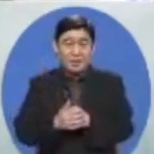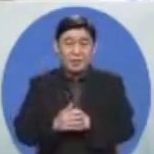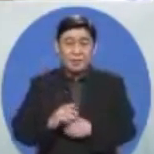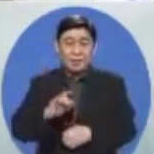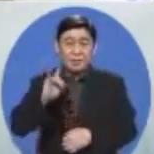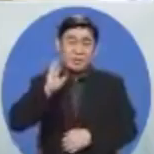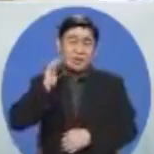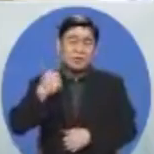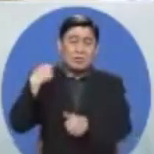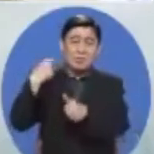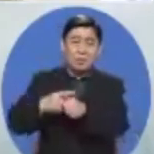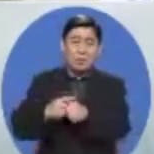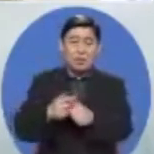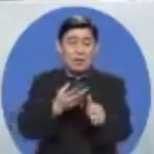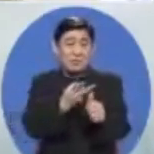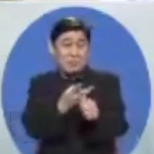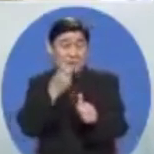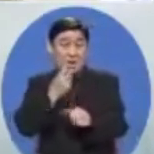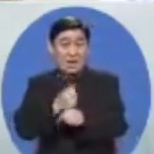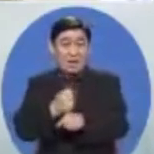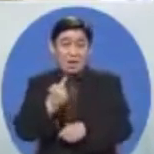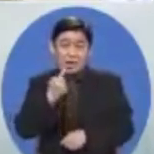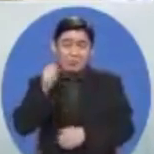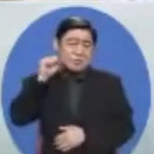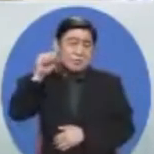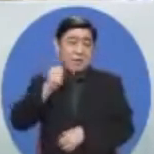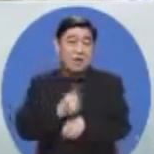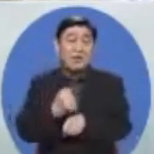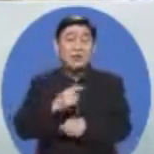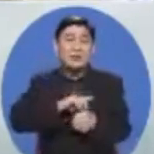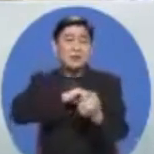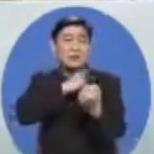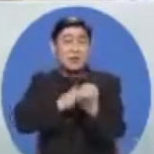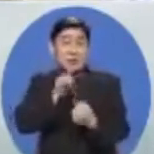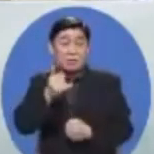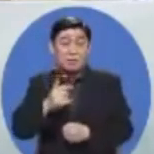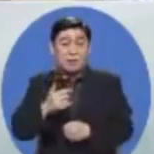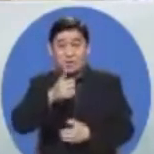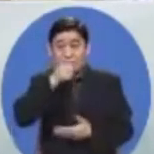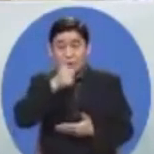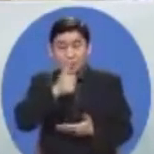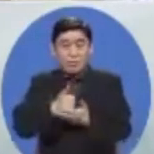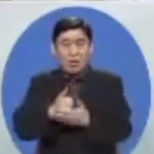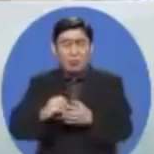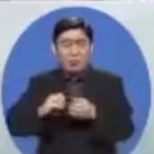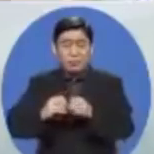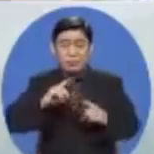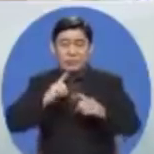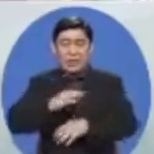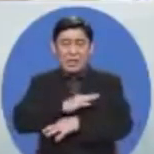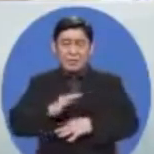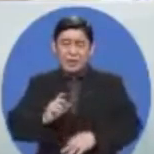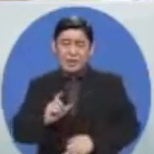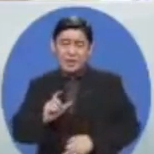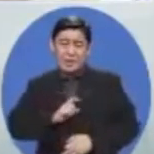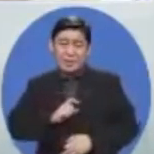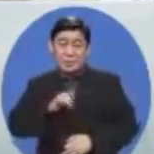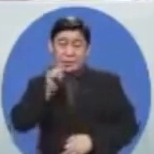박근혜 대통령 욕하고 탄핵하고 횃불 뜨고 촛불 얘기할 자격이 있습니까? 이런 전과와 이런 막말과 이런 비리